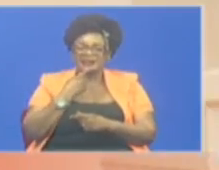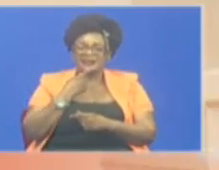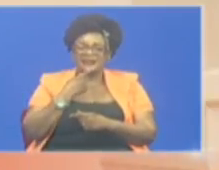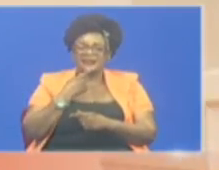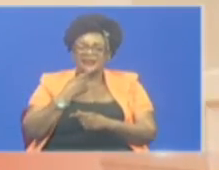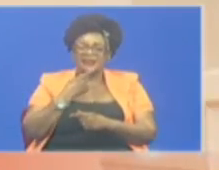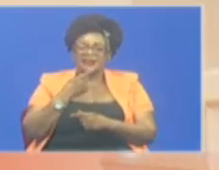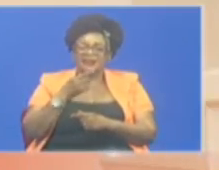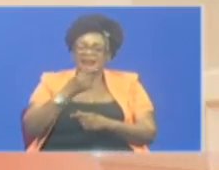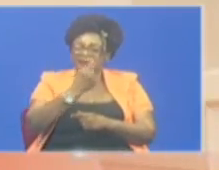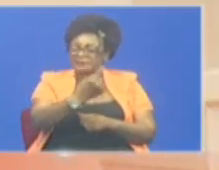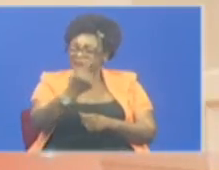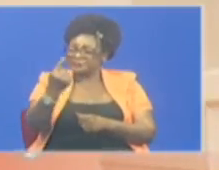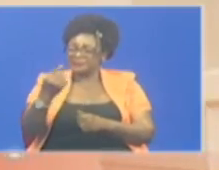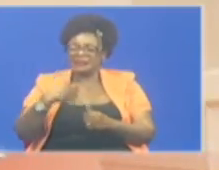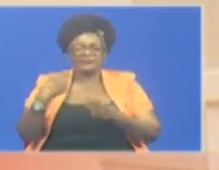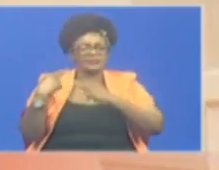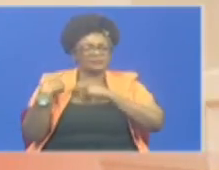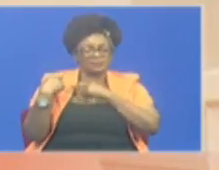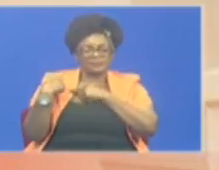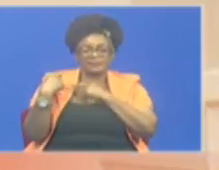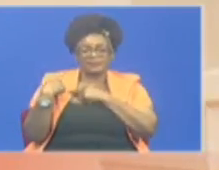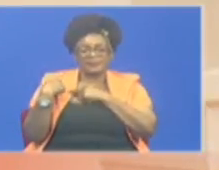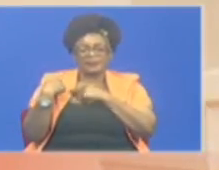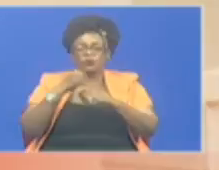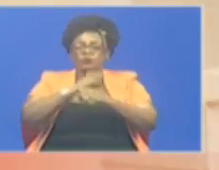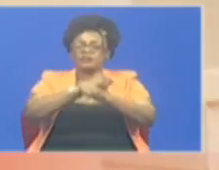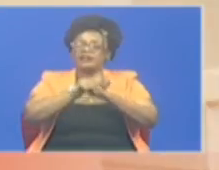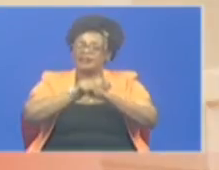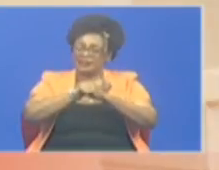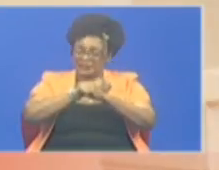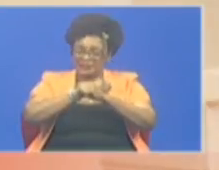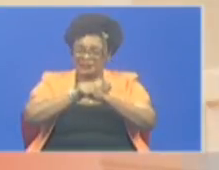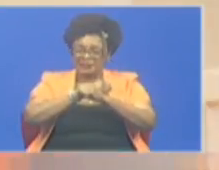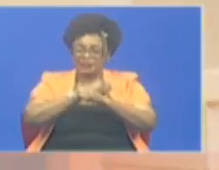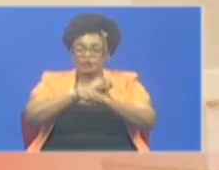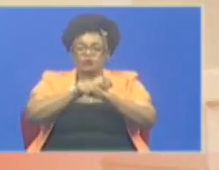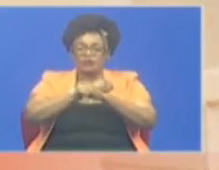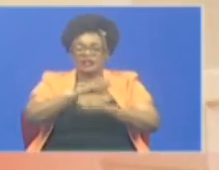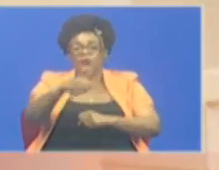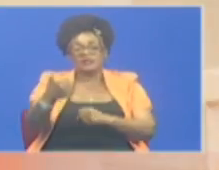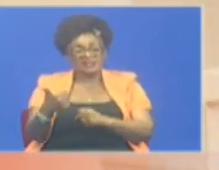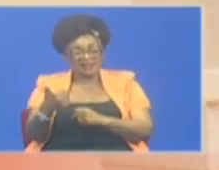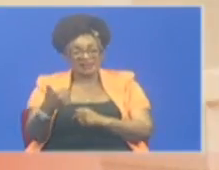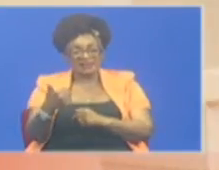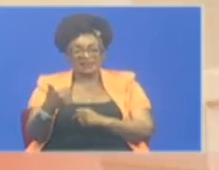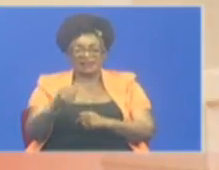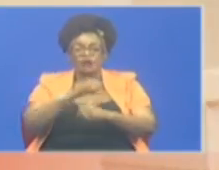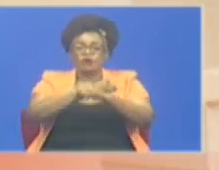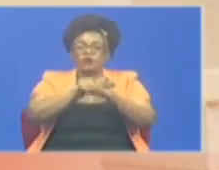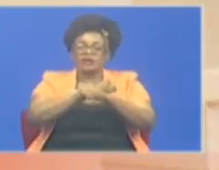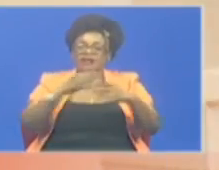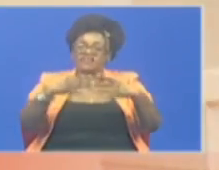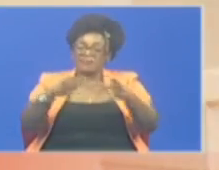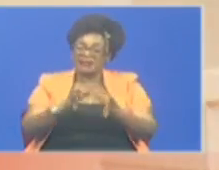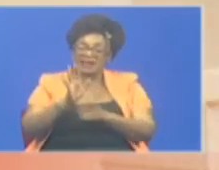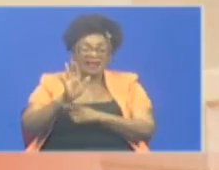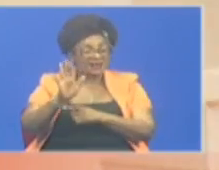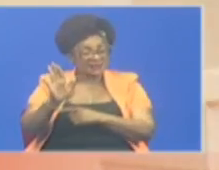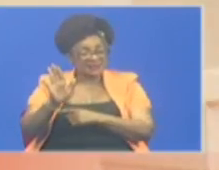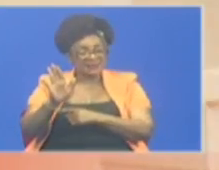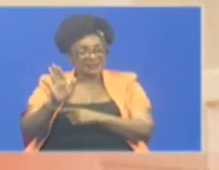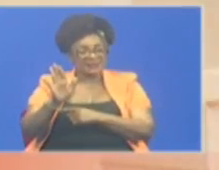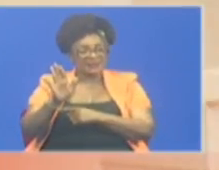Mkenya kujikinga, kukinga wenzake, kukinga familia yake, na